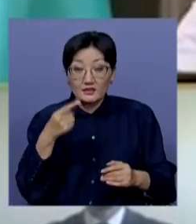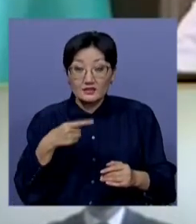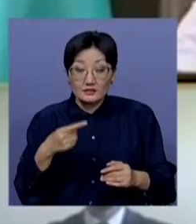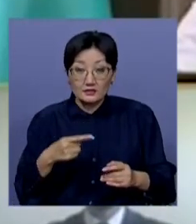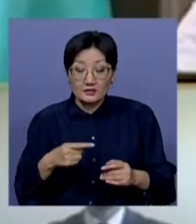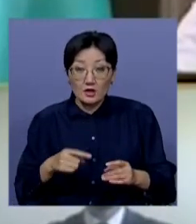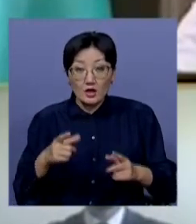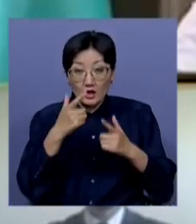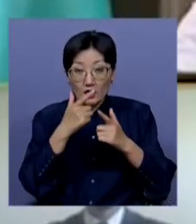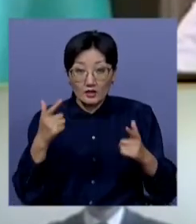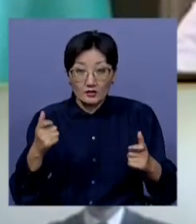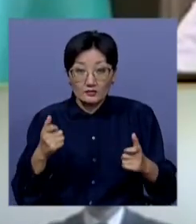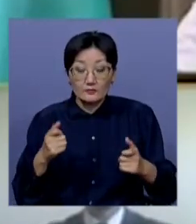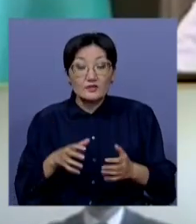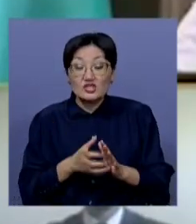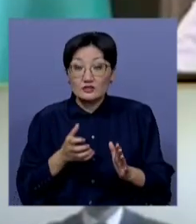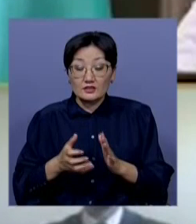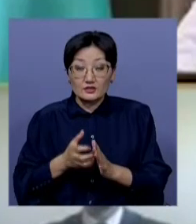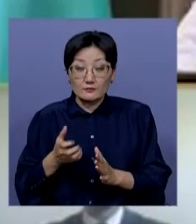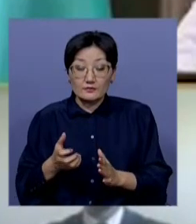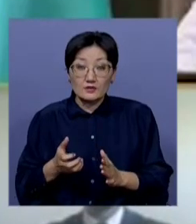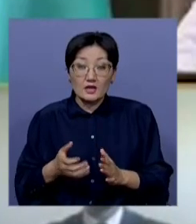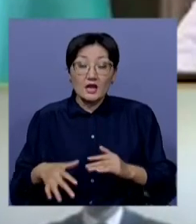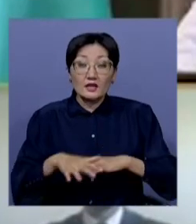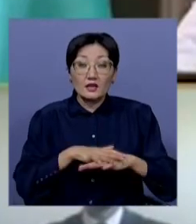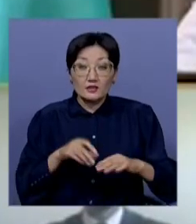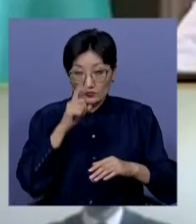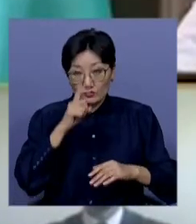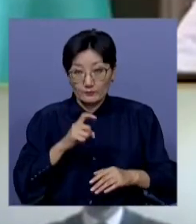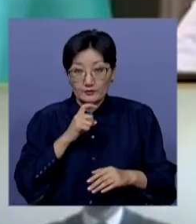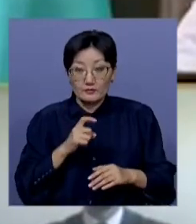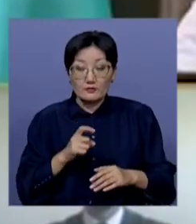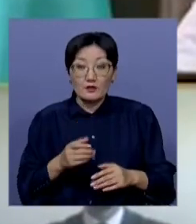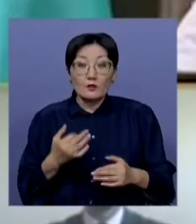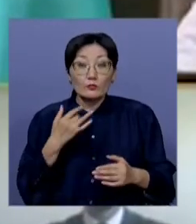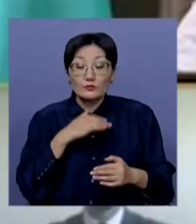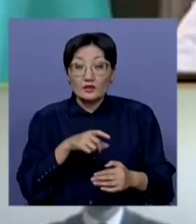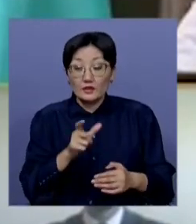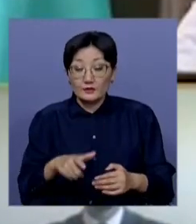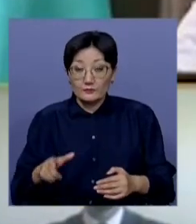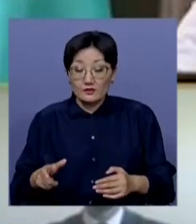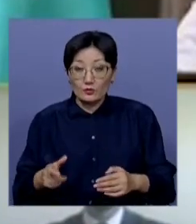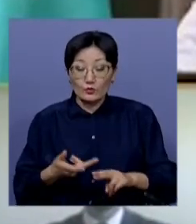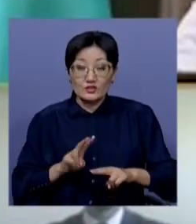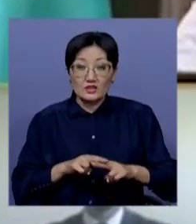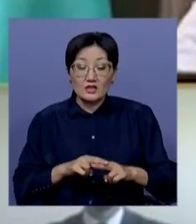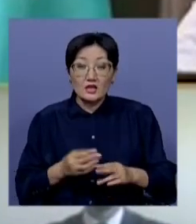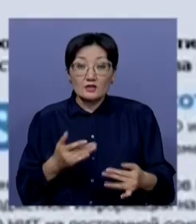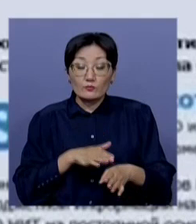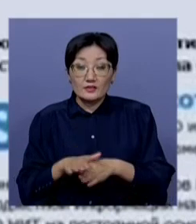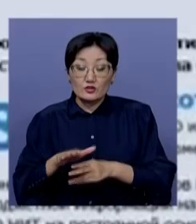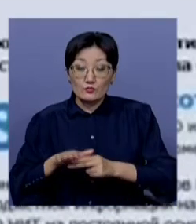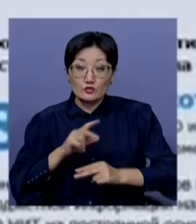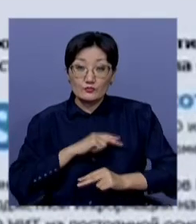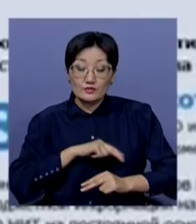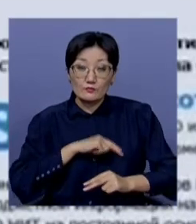ақпарат жеткілікті емес. Халық түсінбей отыр, біздің көбісі осы жасап атқан